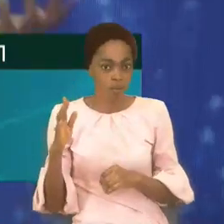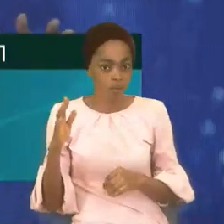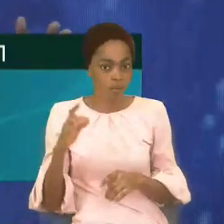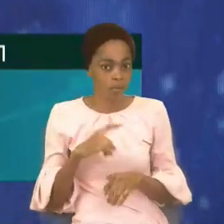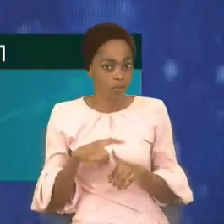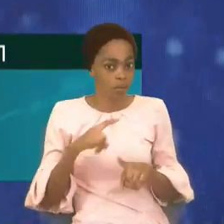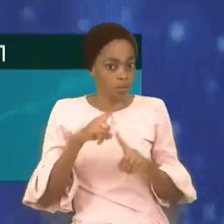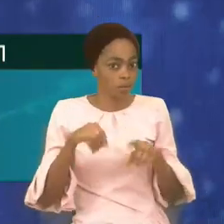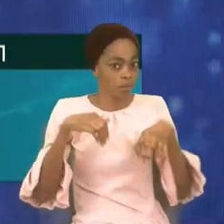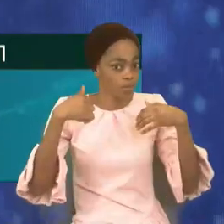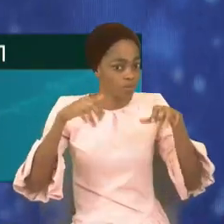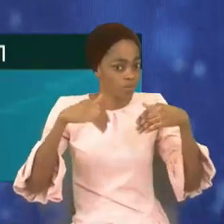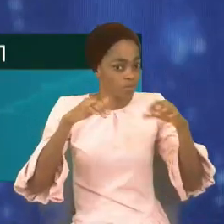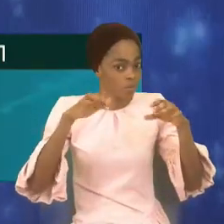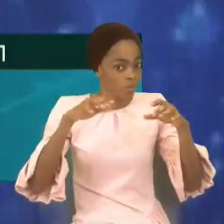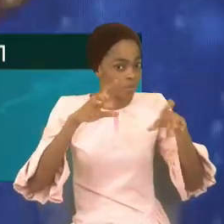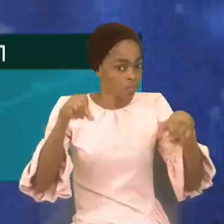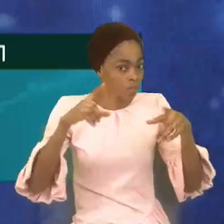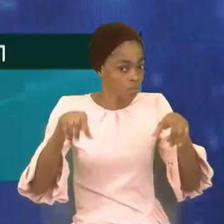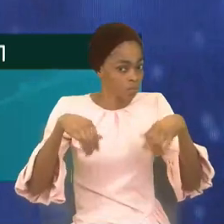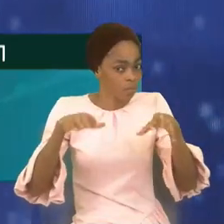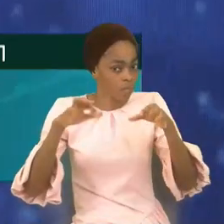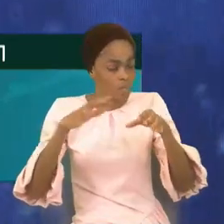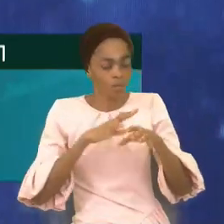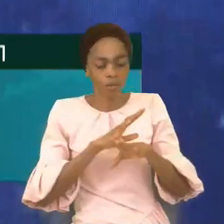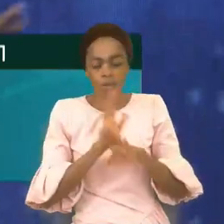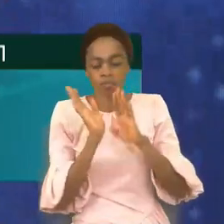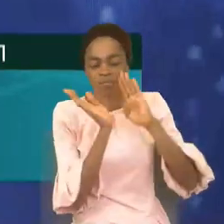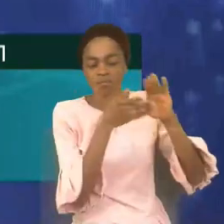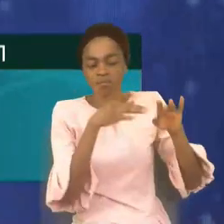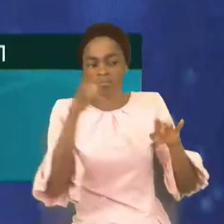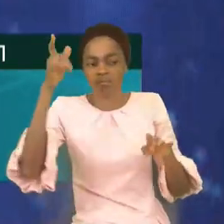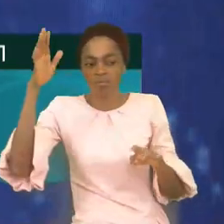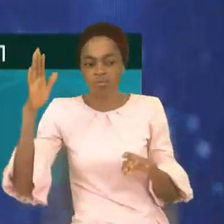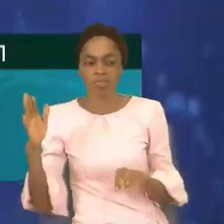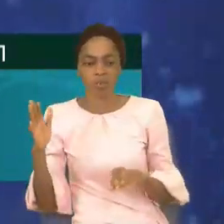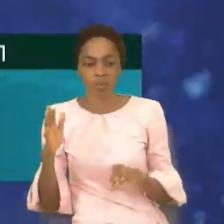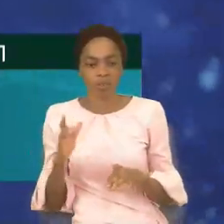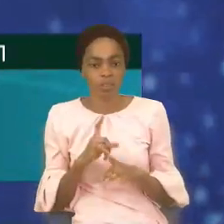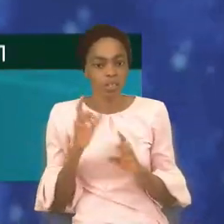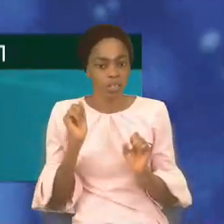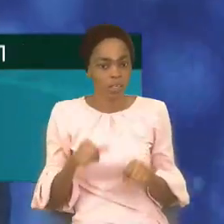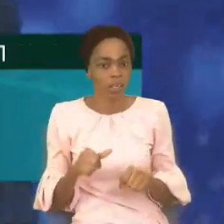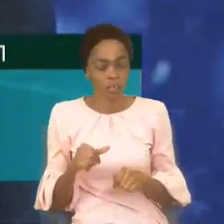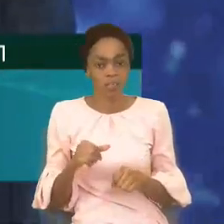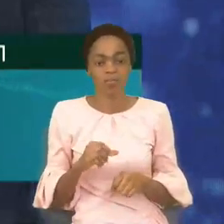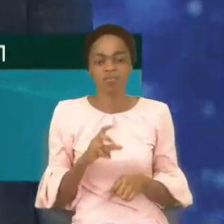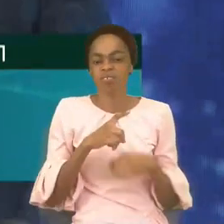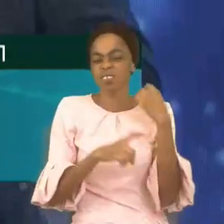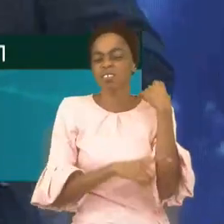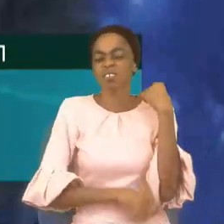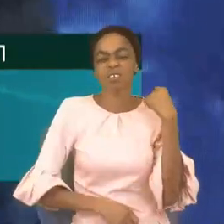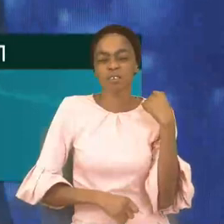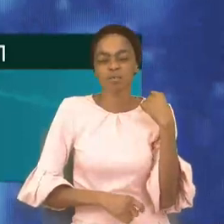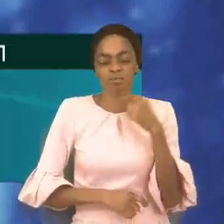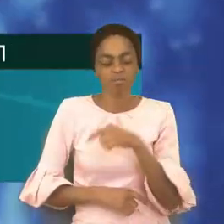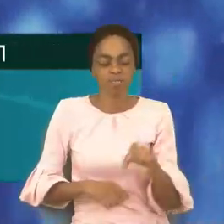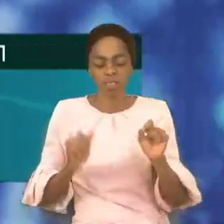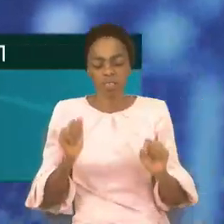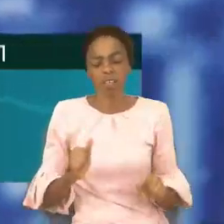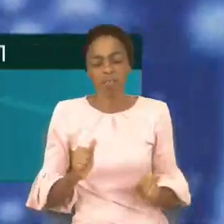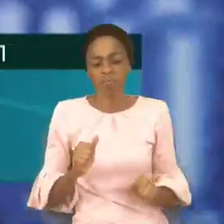ils vont au marché, ils ne veulent plus retenir Dieu dans leur connaissance. Ils peuvent tromper, ils peuvent voler. Ils